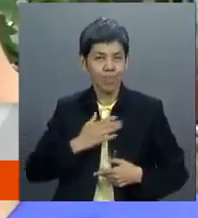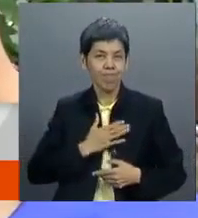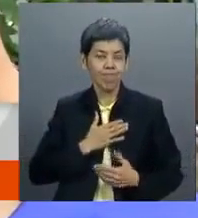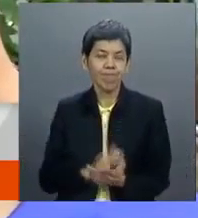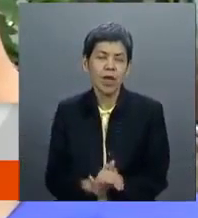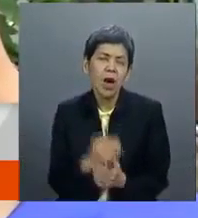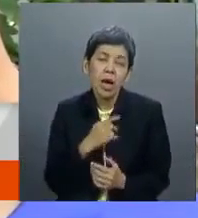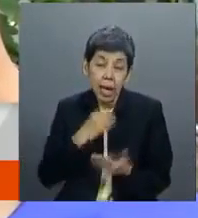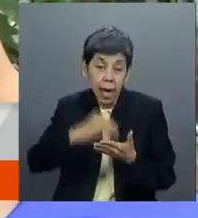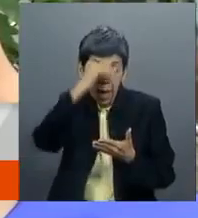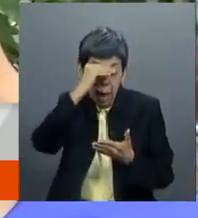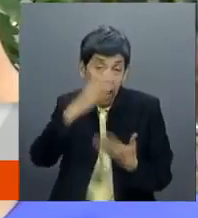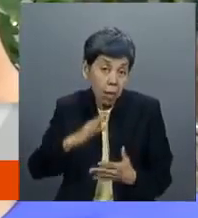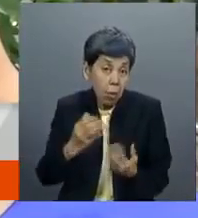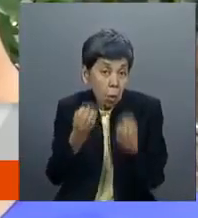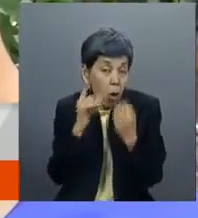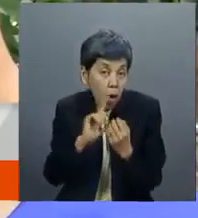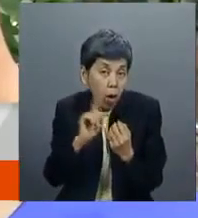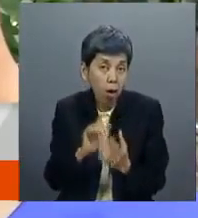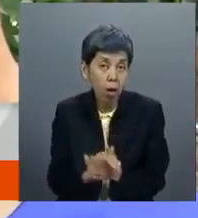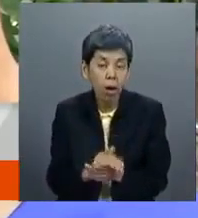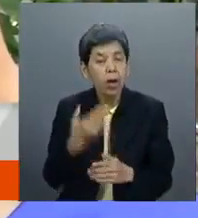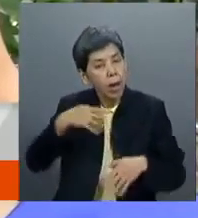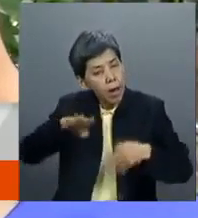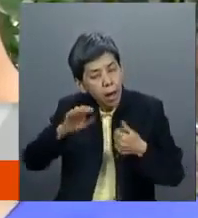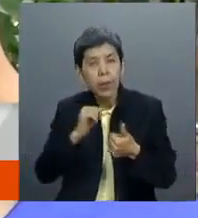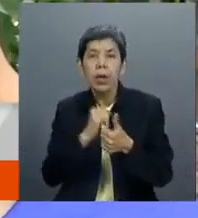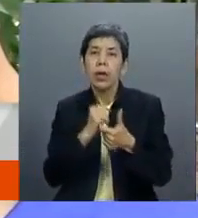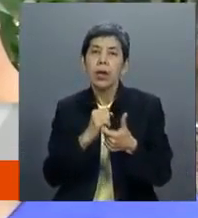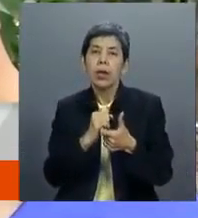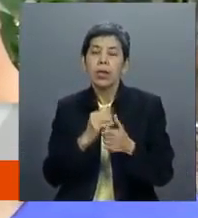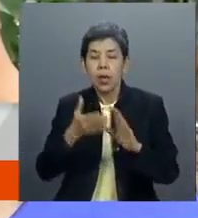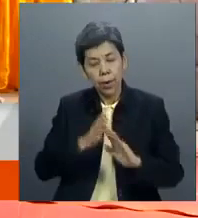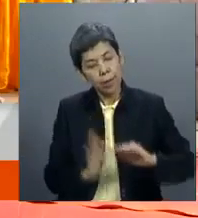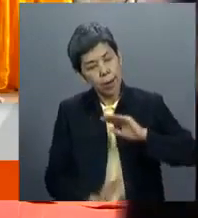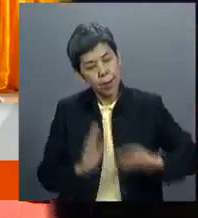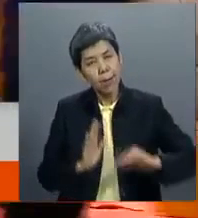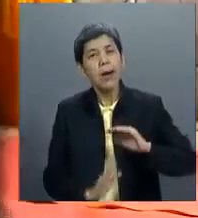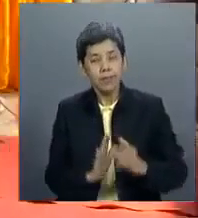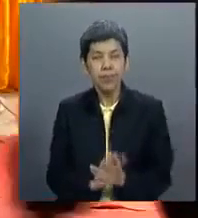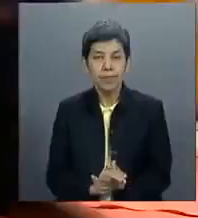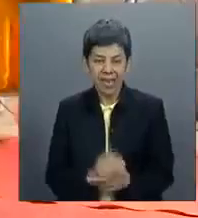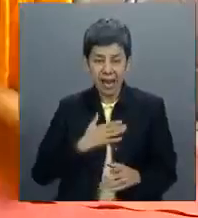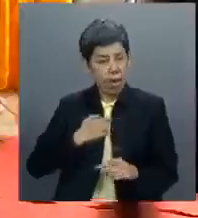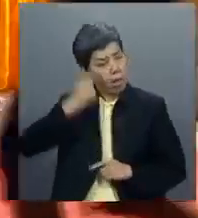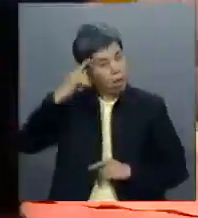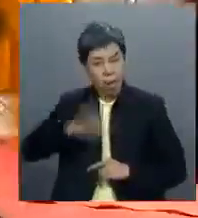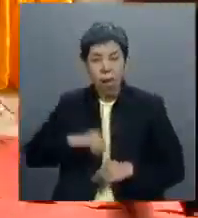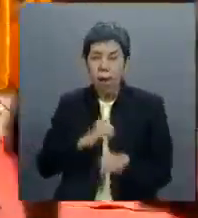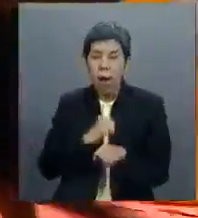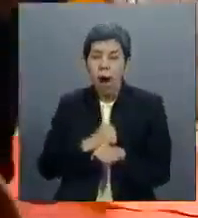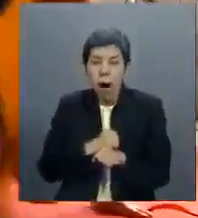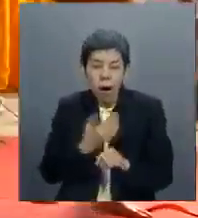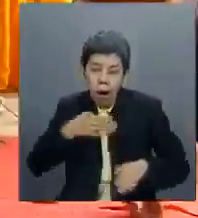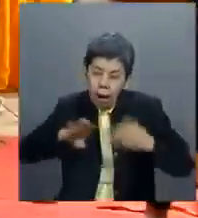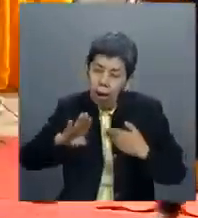แล้วพอมาเรียนครูเขาสอนอะไรบ้างคะ สอนรำสอนดัดมือสอนตีกลองยาวจากคนที่ทำอะไรไม่เป็นก็มาร